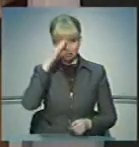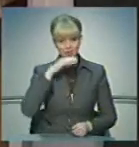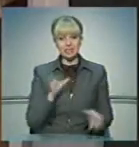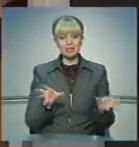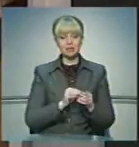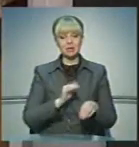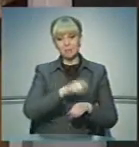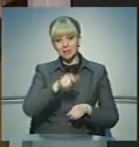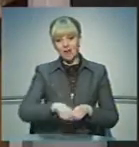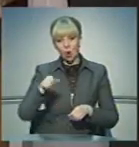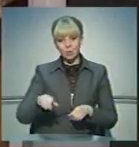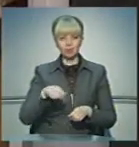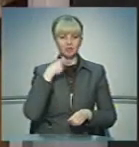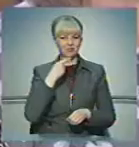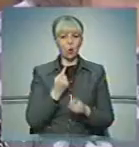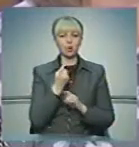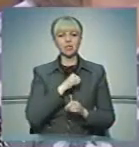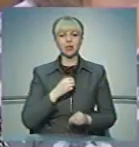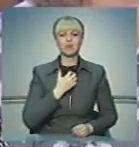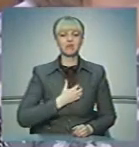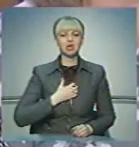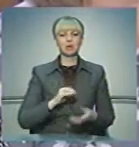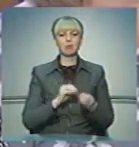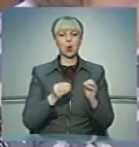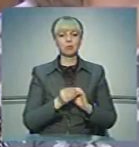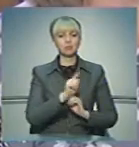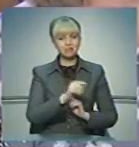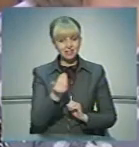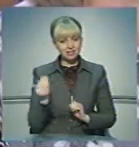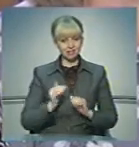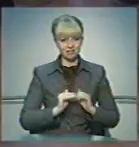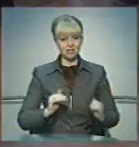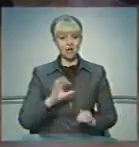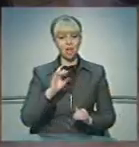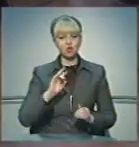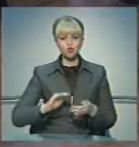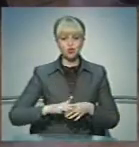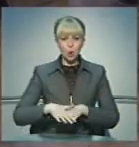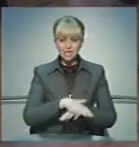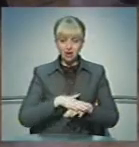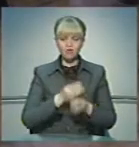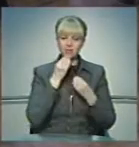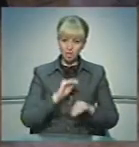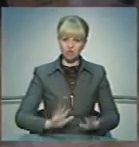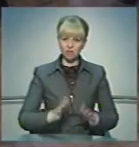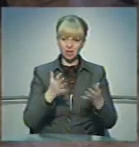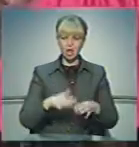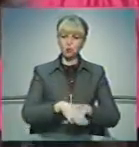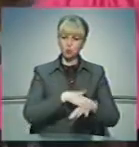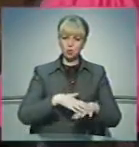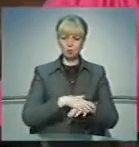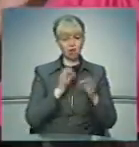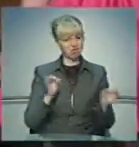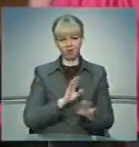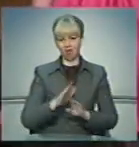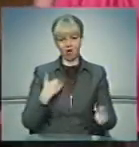з благодійниками. Зазначають, одна з найважливіших проблем для їхніх дітей – соціалізація. Адже в кращому випадку суспільство ніяк